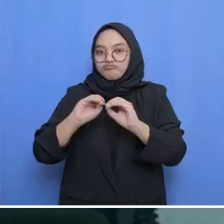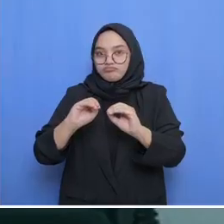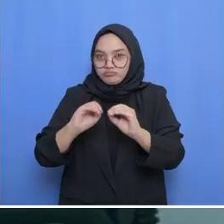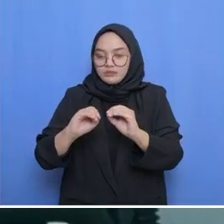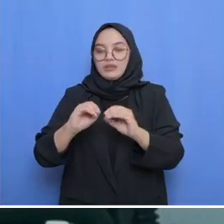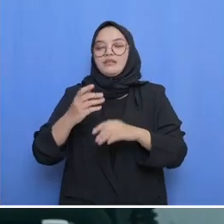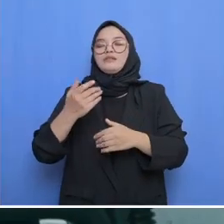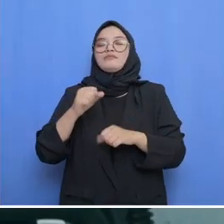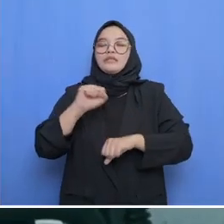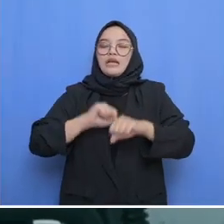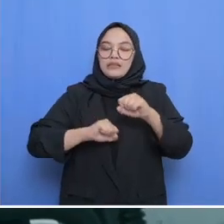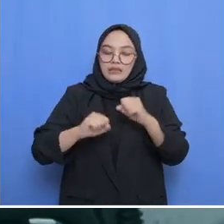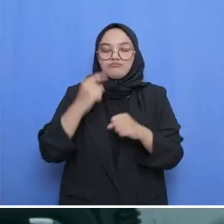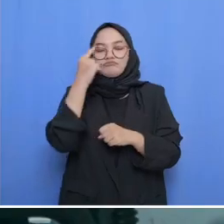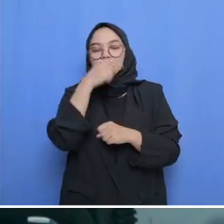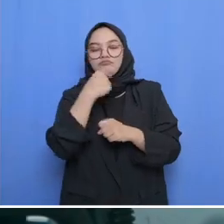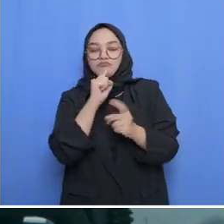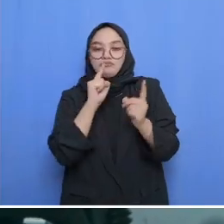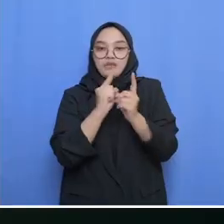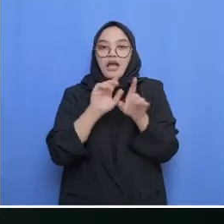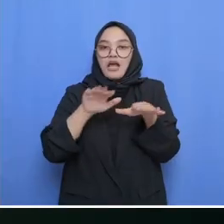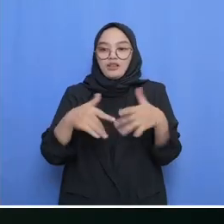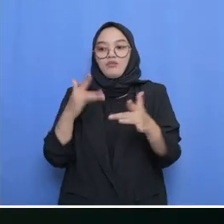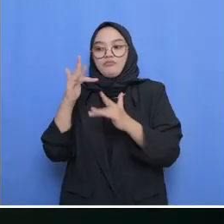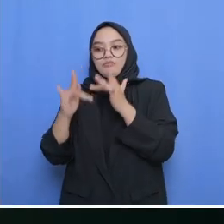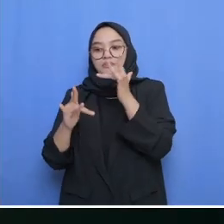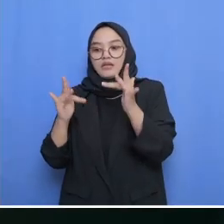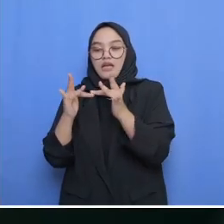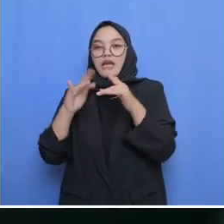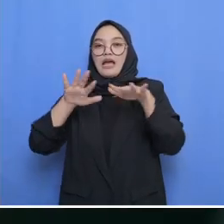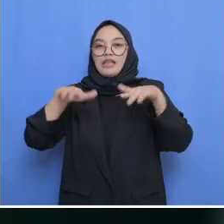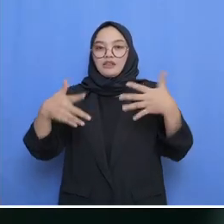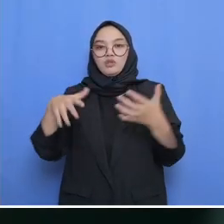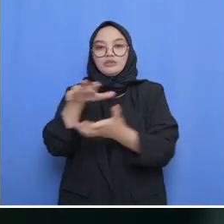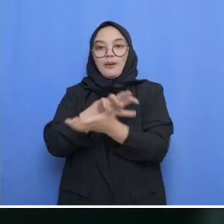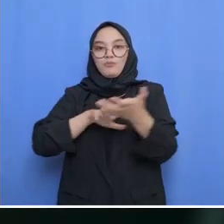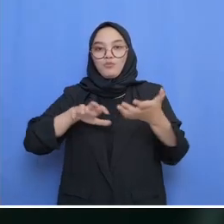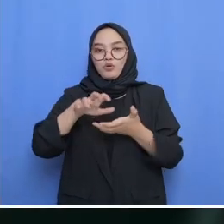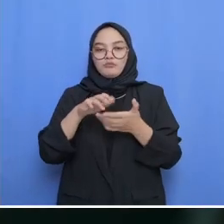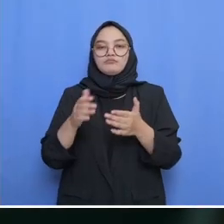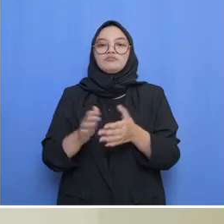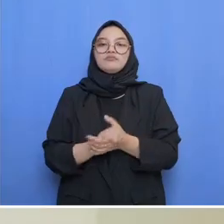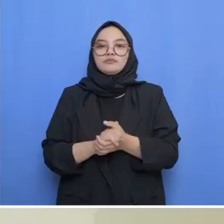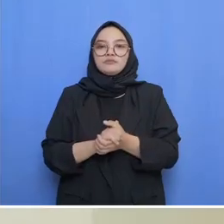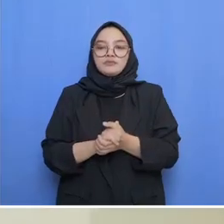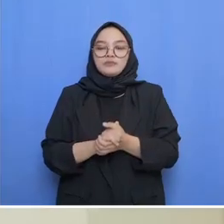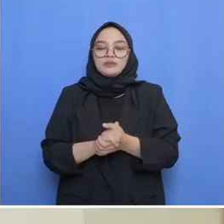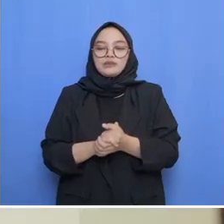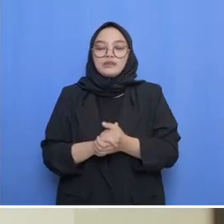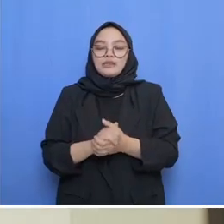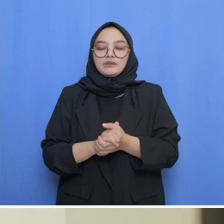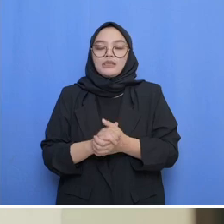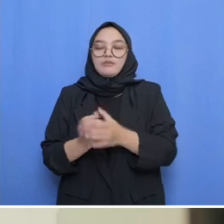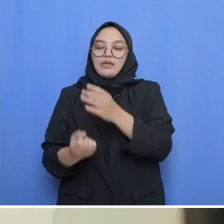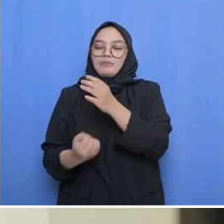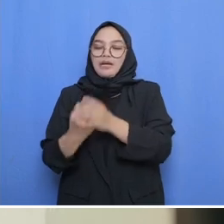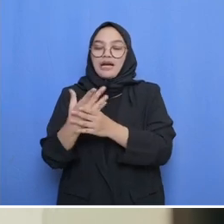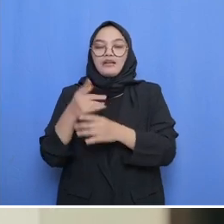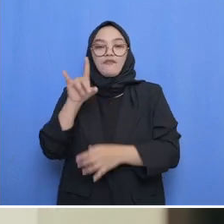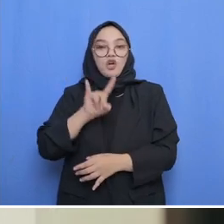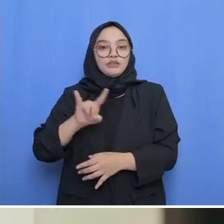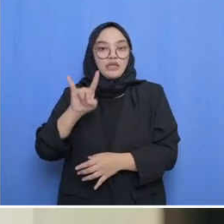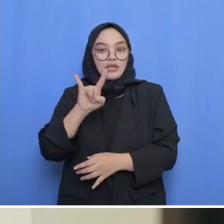stakeholder dalam menyelenggarakan penyuluhan, baik secara offline, online, dan blended learning. Pengembangan